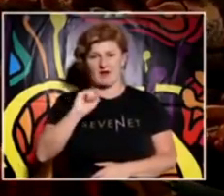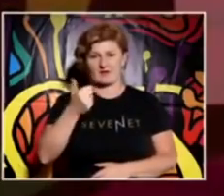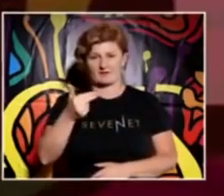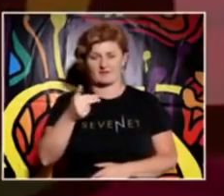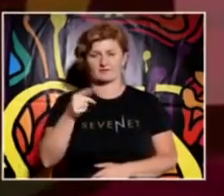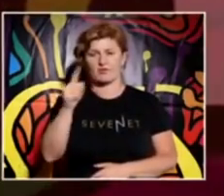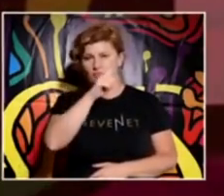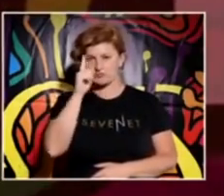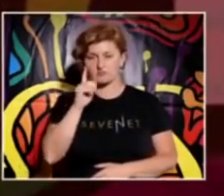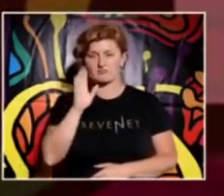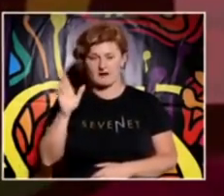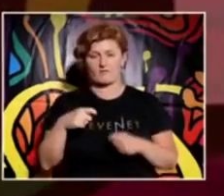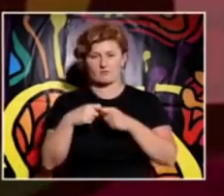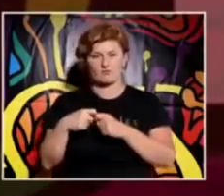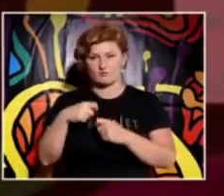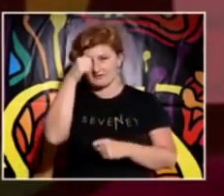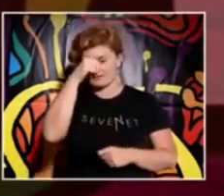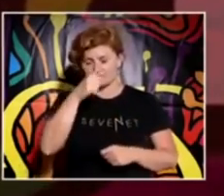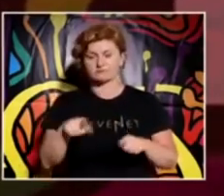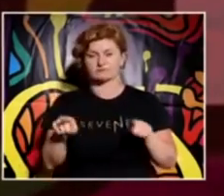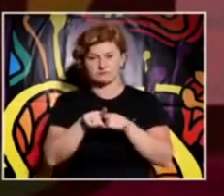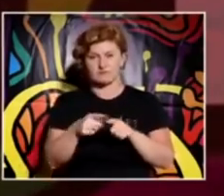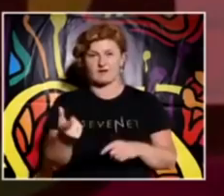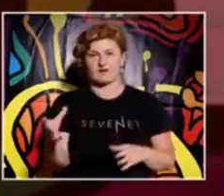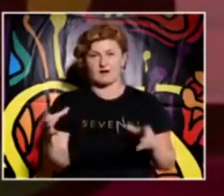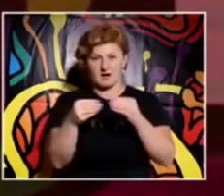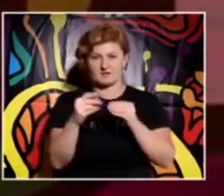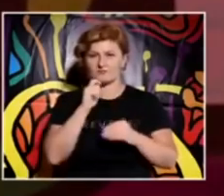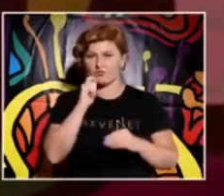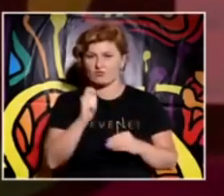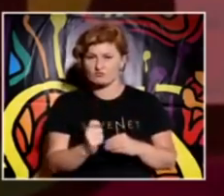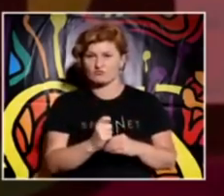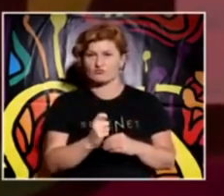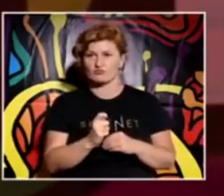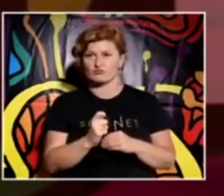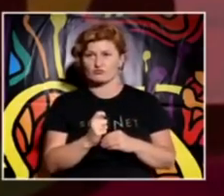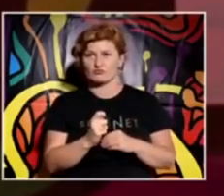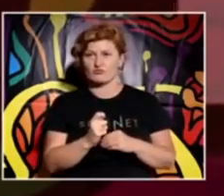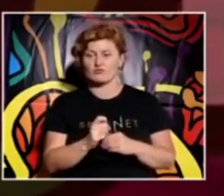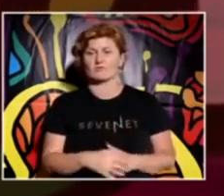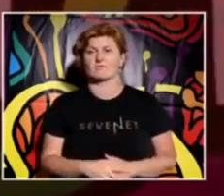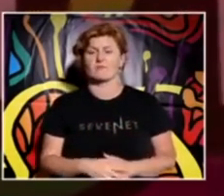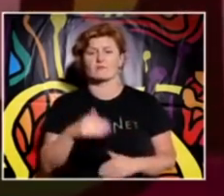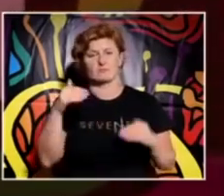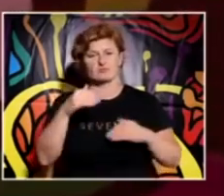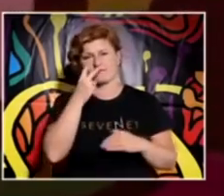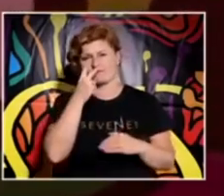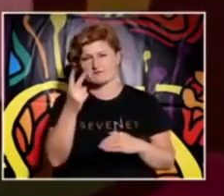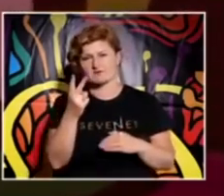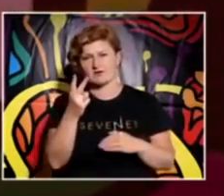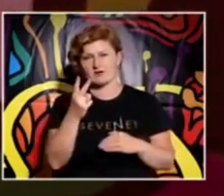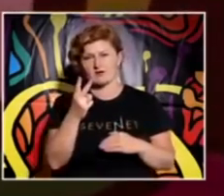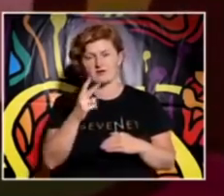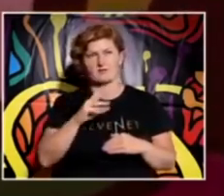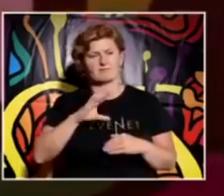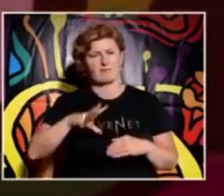mają wspólne nazwisko, też podróżują razem, choć parę kryzysów pewnie w tej podróży mieli. Być może widzieliście takie dziwne osobowe auto, które